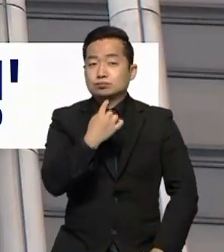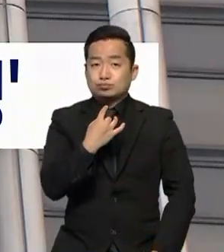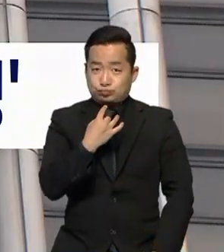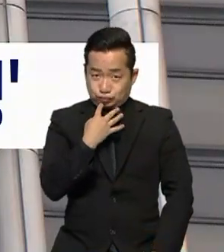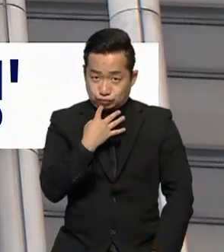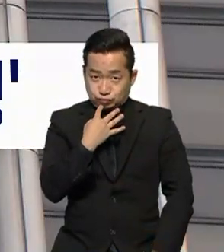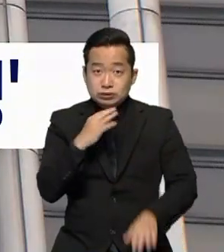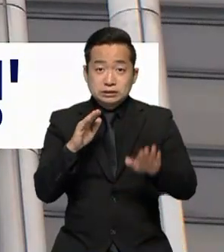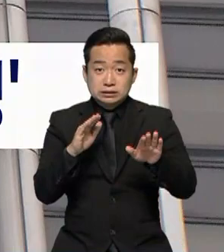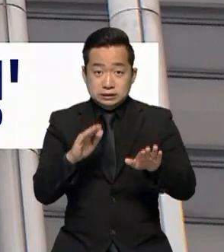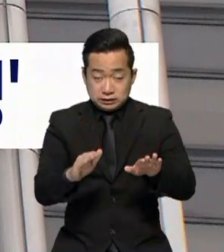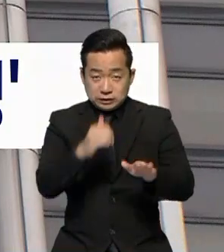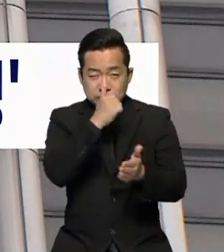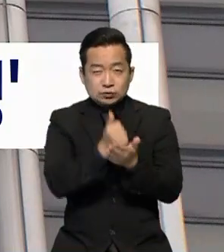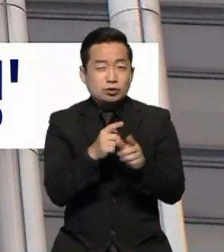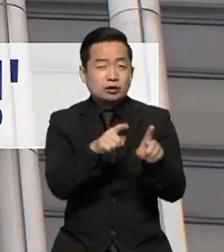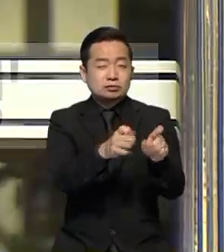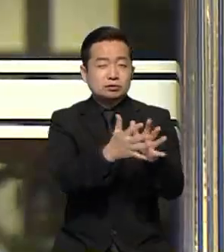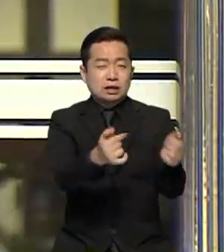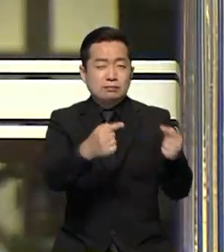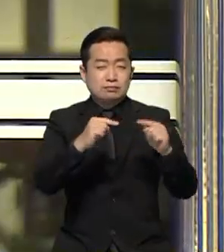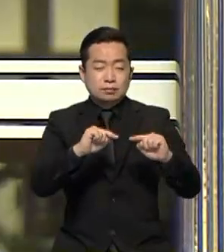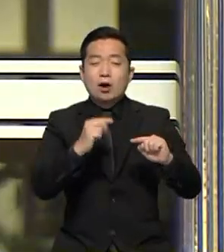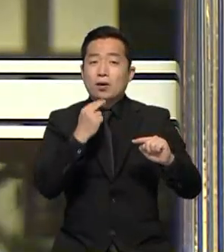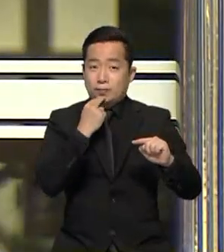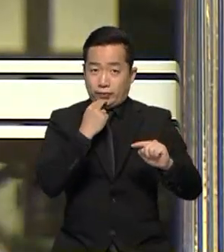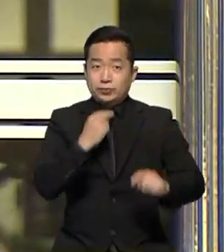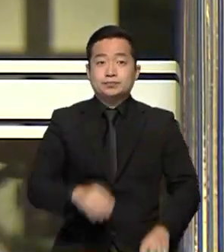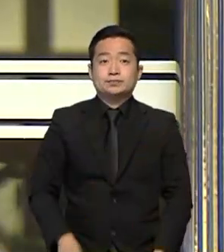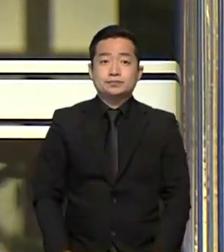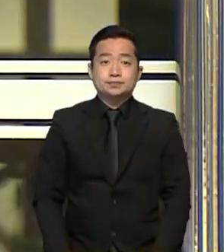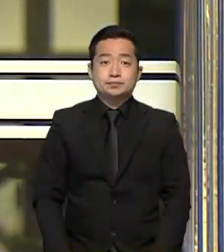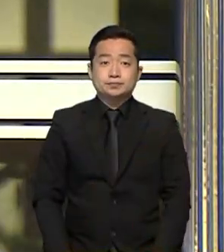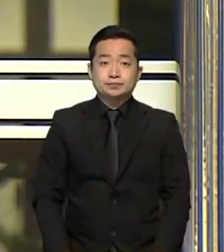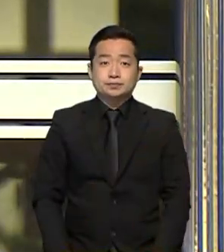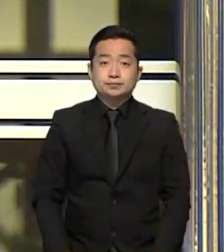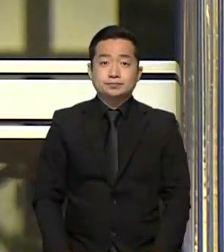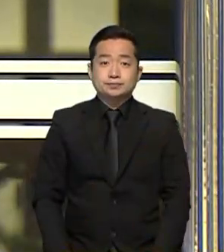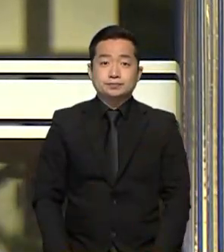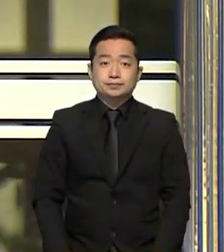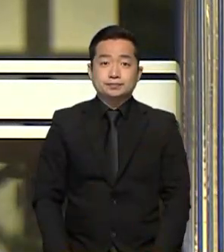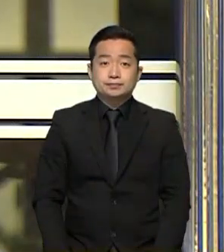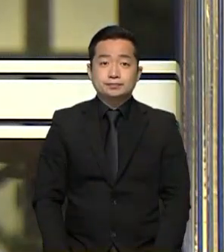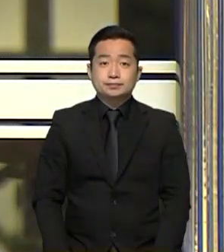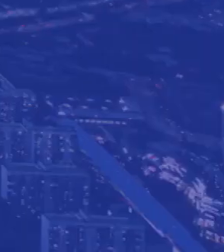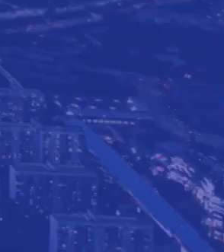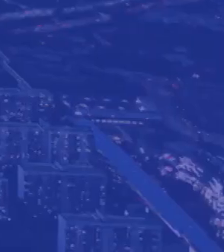현재까지 피의자로 입건된 수사 대상은 없습니다. SBS 김덕현입니다.